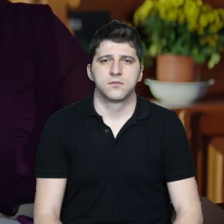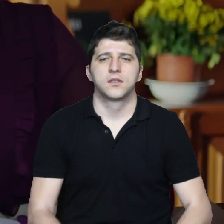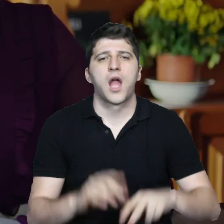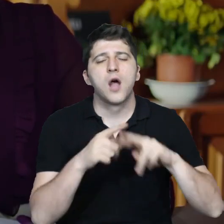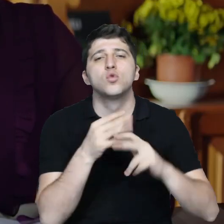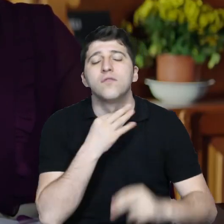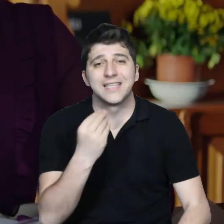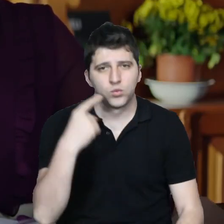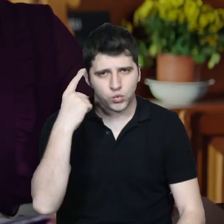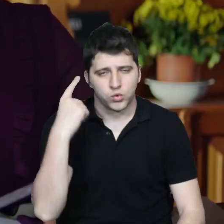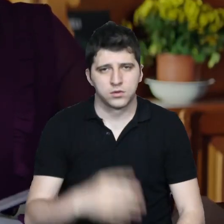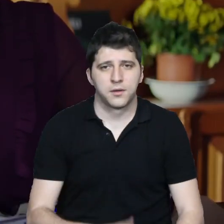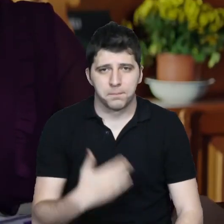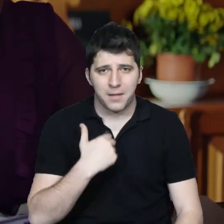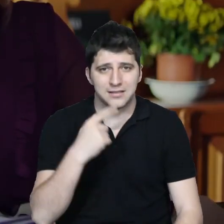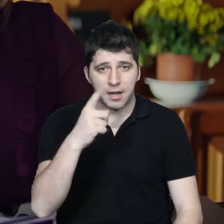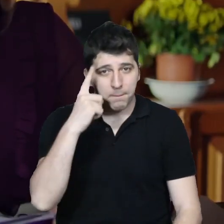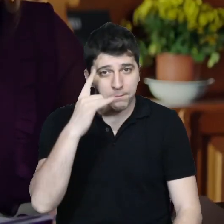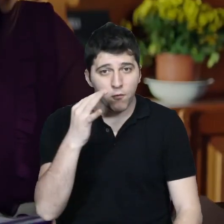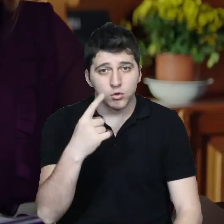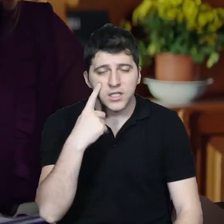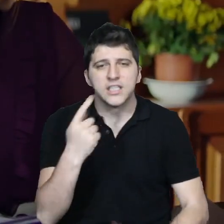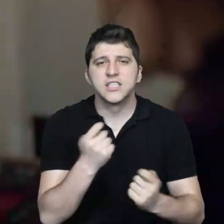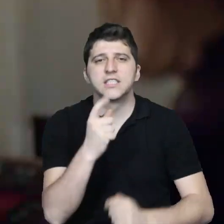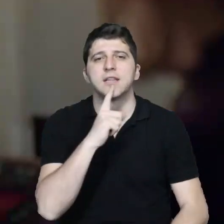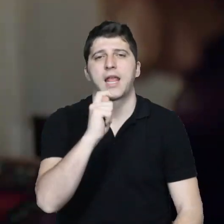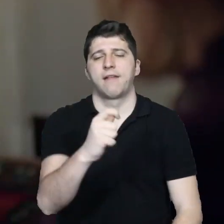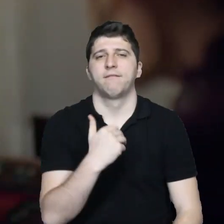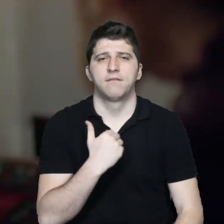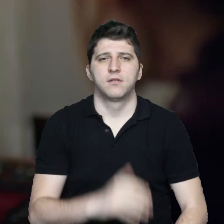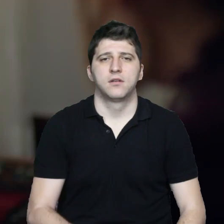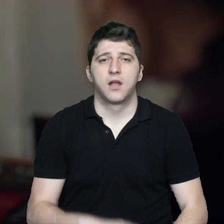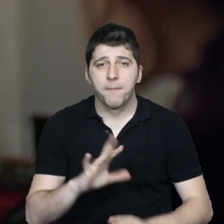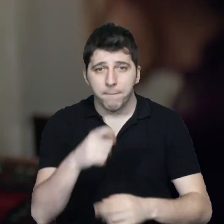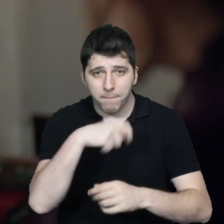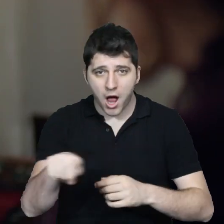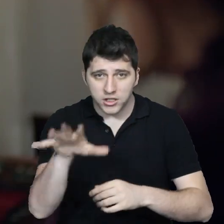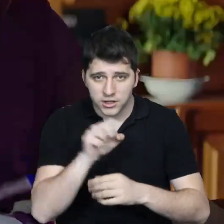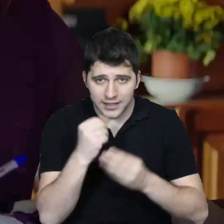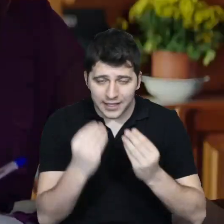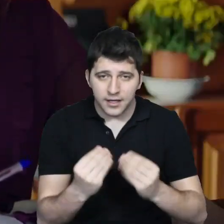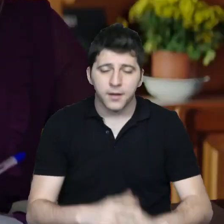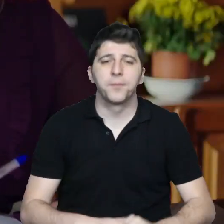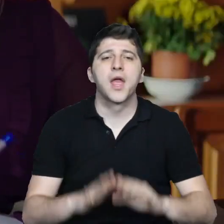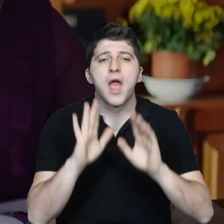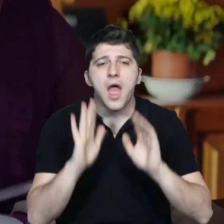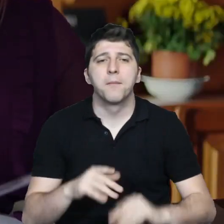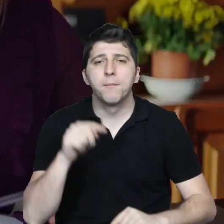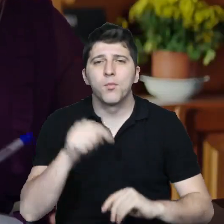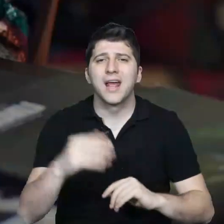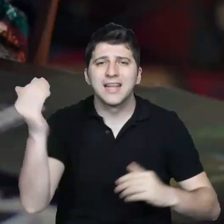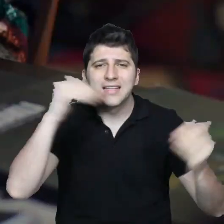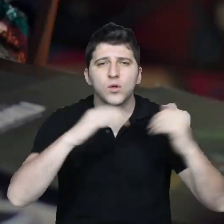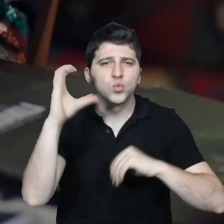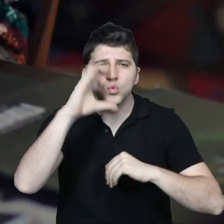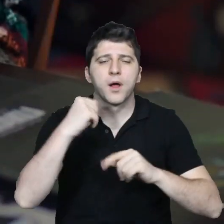Aysu, lütfen iyi düşün. Ben sana profesyonel bir biçimde iş teklif ediyorum. Bak, hem maaş alacaksın hem de buraya gelen